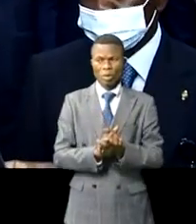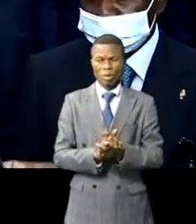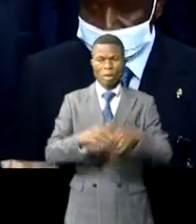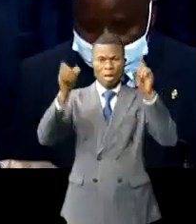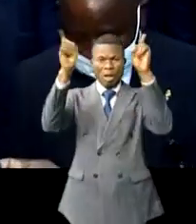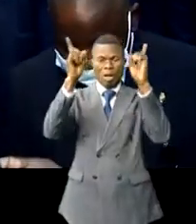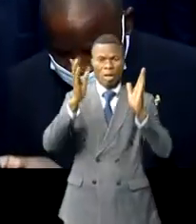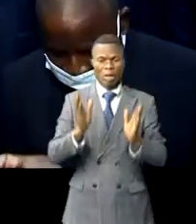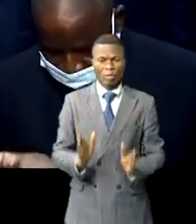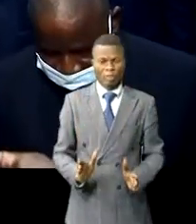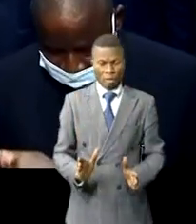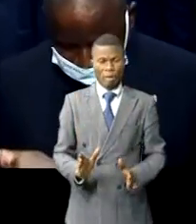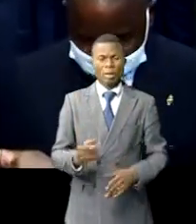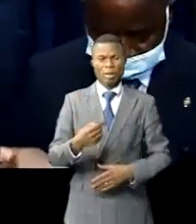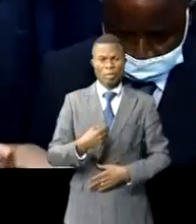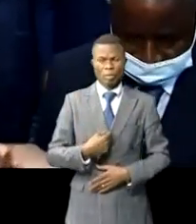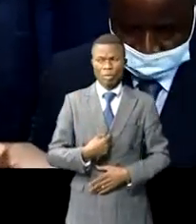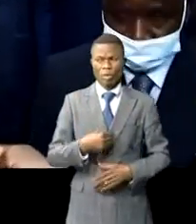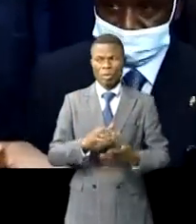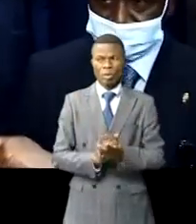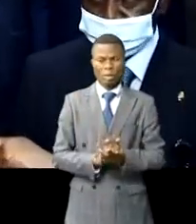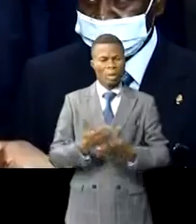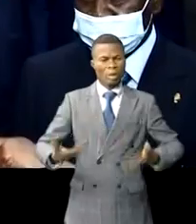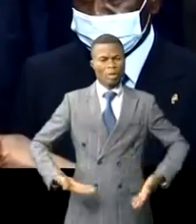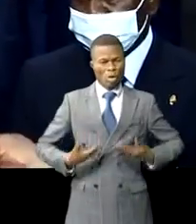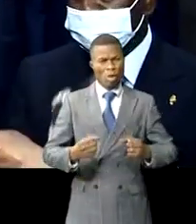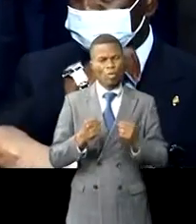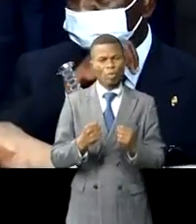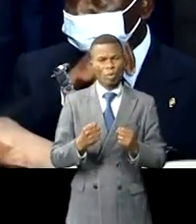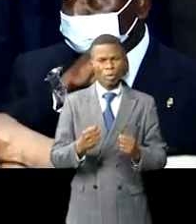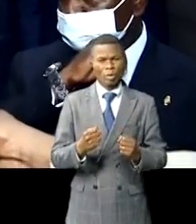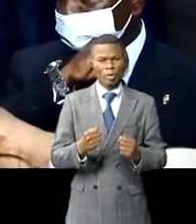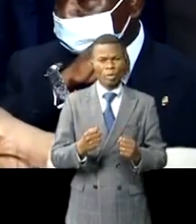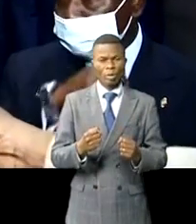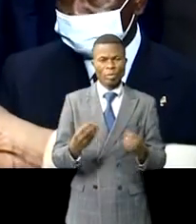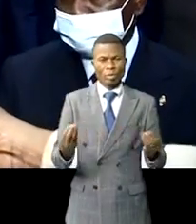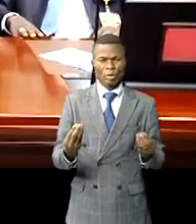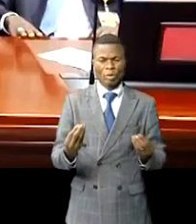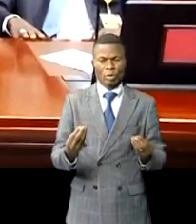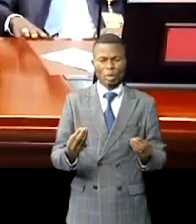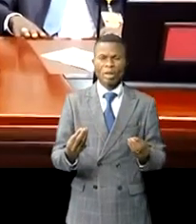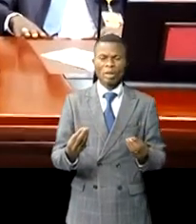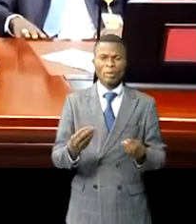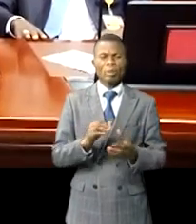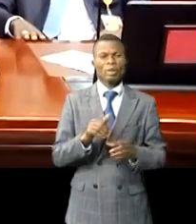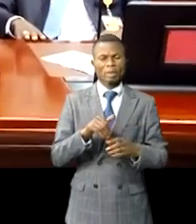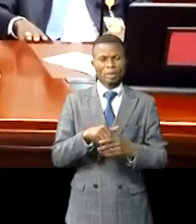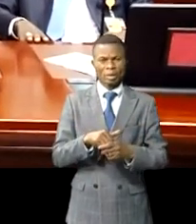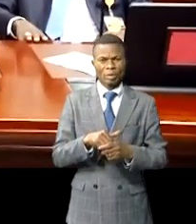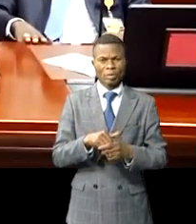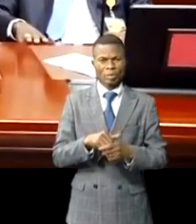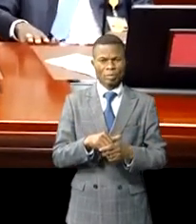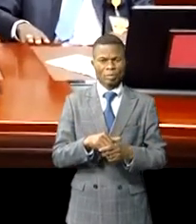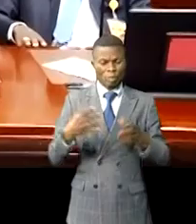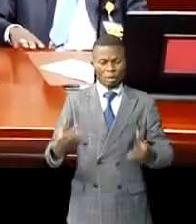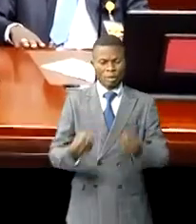en tant qu'Africain, marocain, je suis fier aujourd'hui. Parce que je